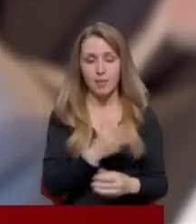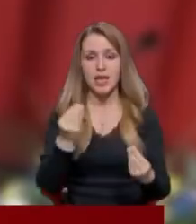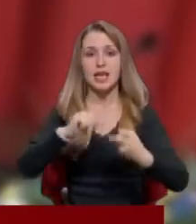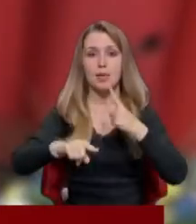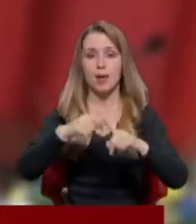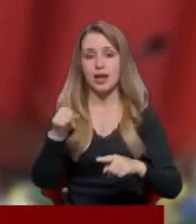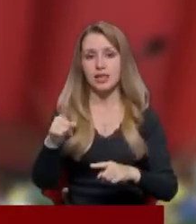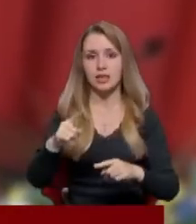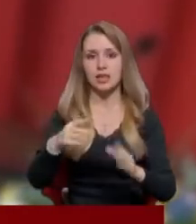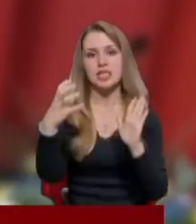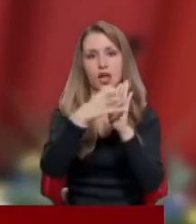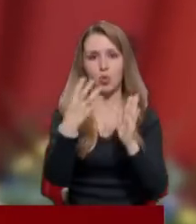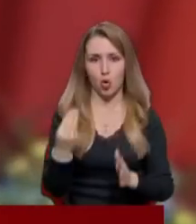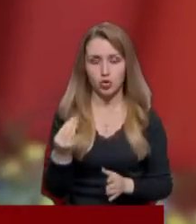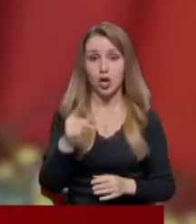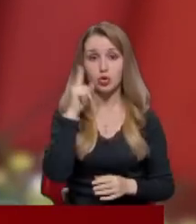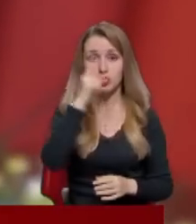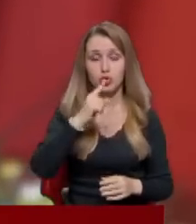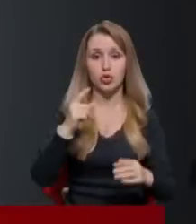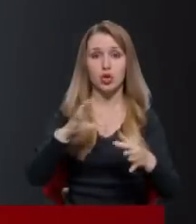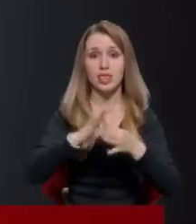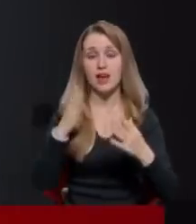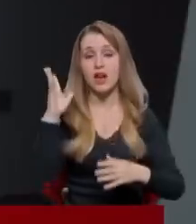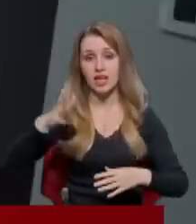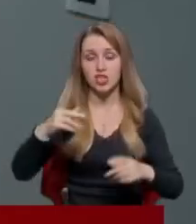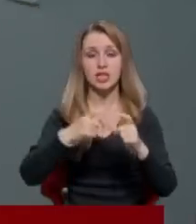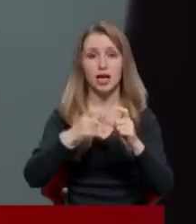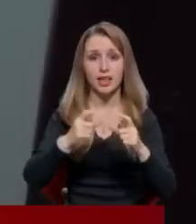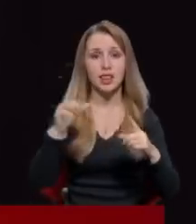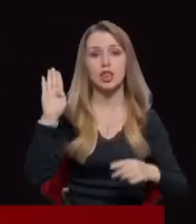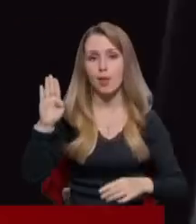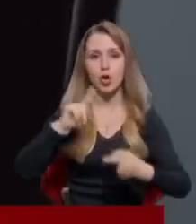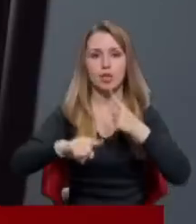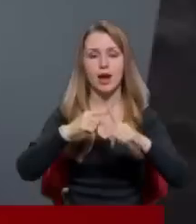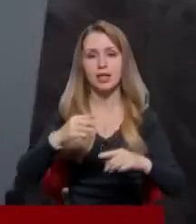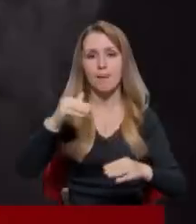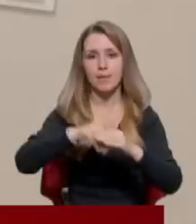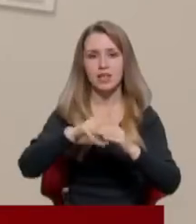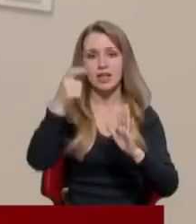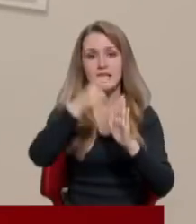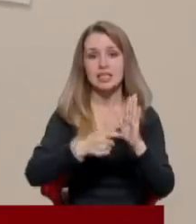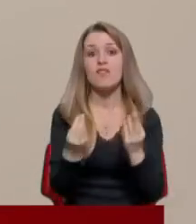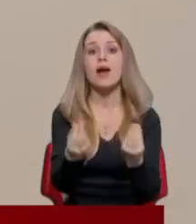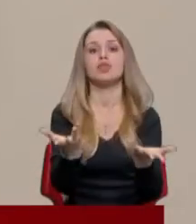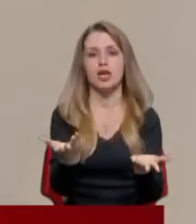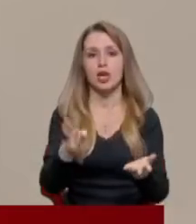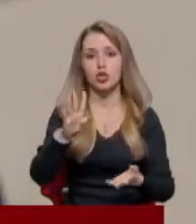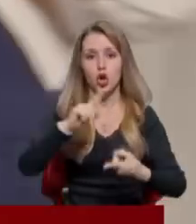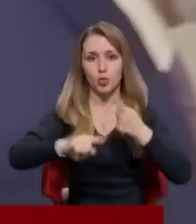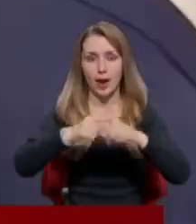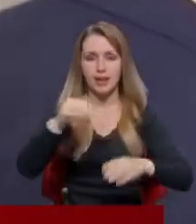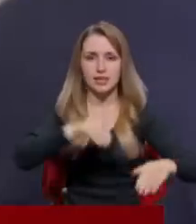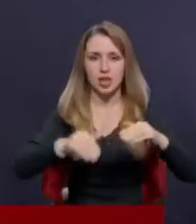iyi Parti'nin amblemleri olacak çünkü Deva gelecek Saadet ve Demokrat Parti milletvekili listesi vermeyecek 4 Parti